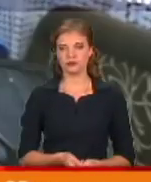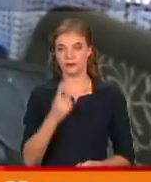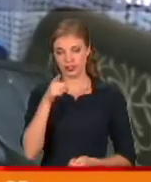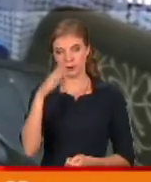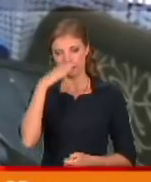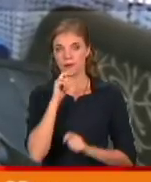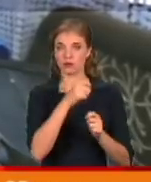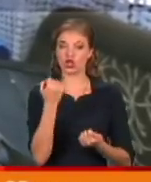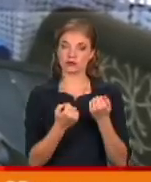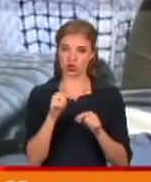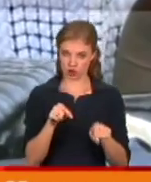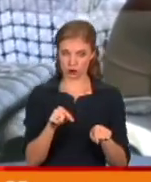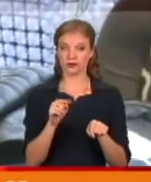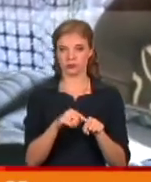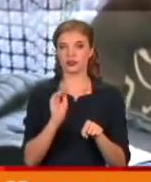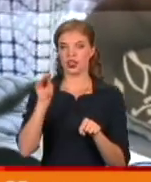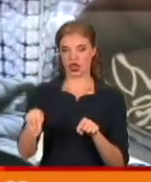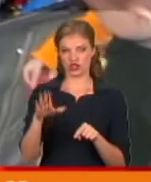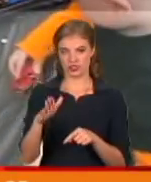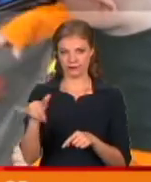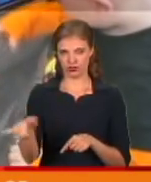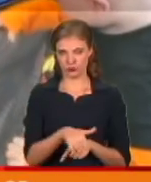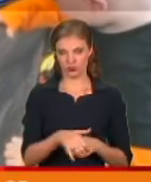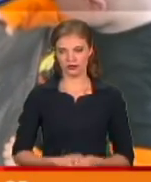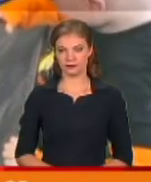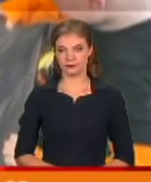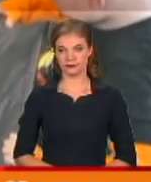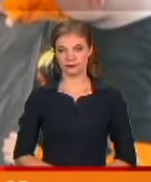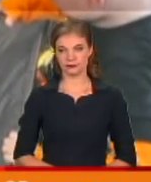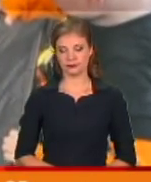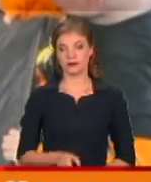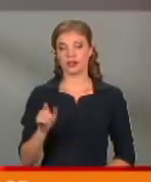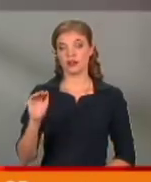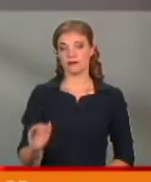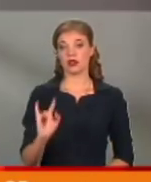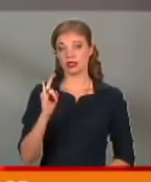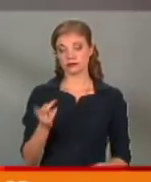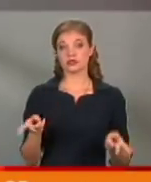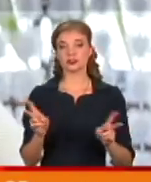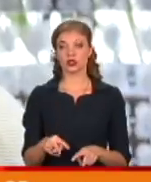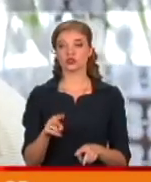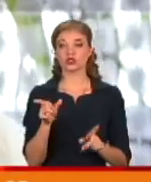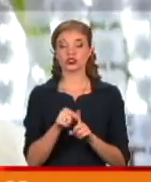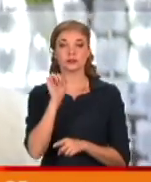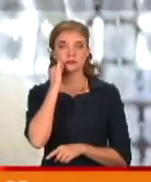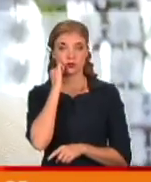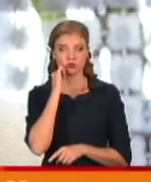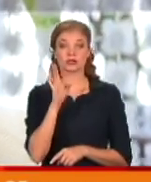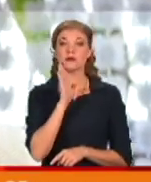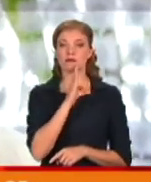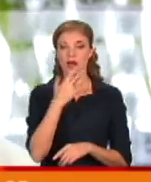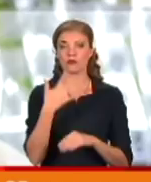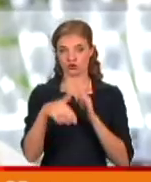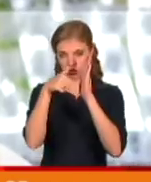подариш. От цю? Хорошо, лежи папі тоді машинку. Маленький Андрійко залишається самою лише бабусею. Мама